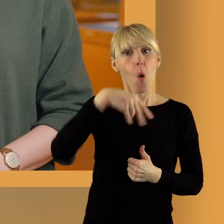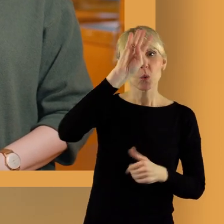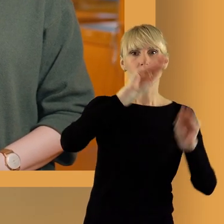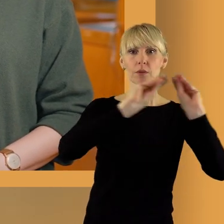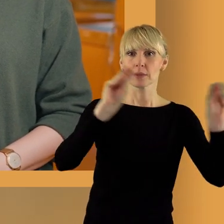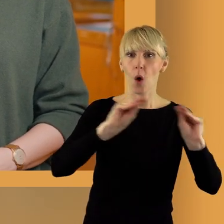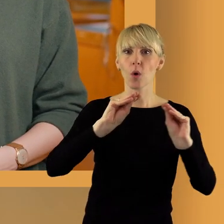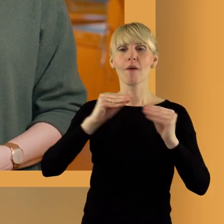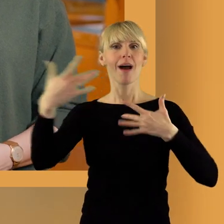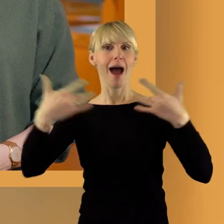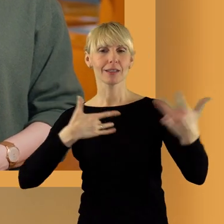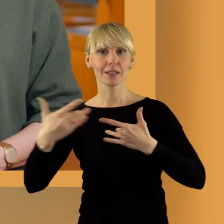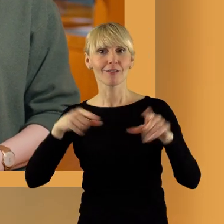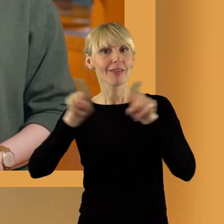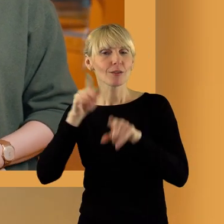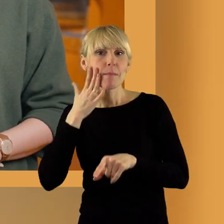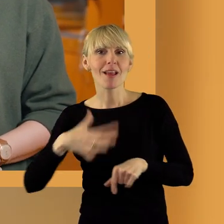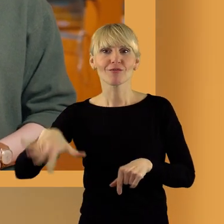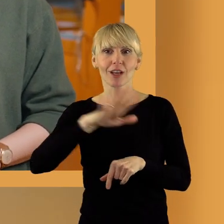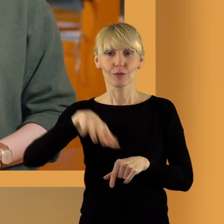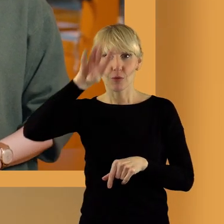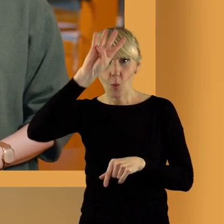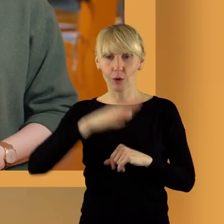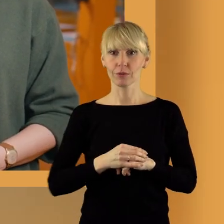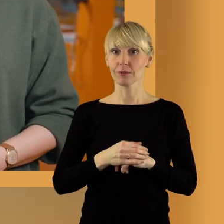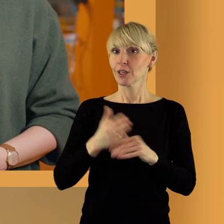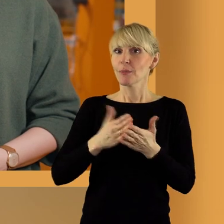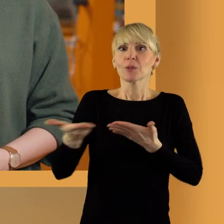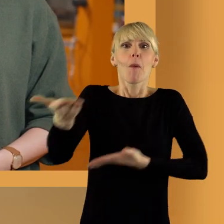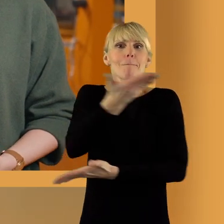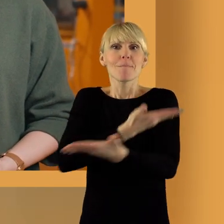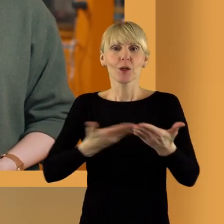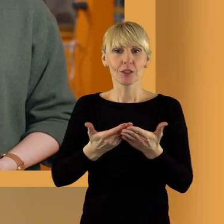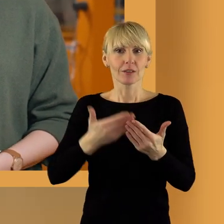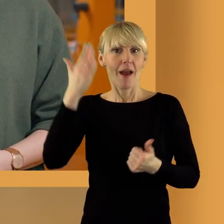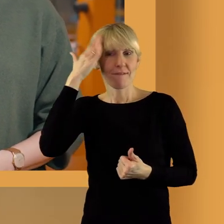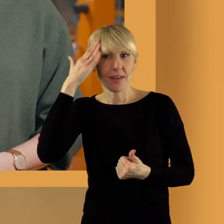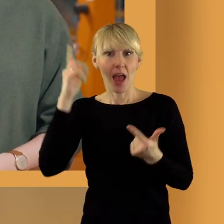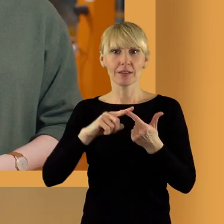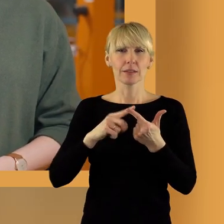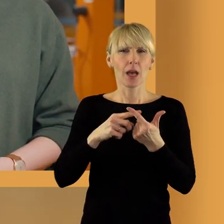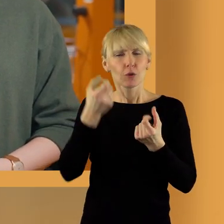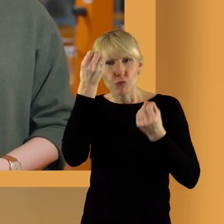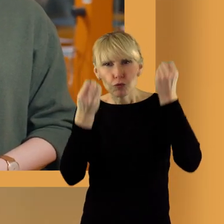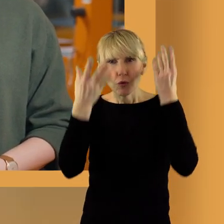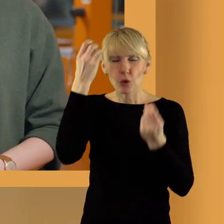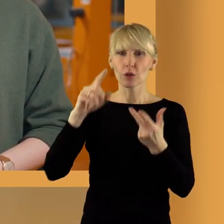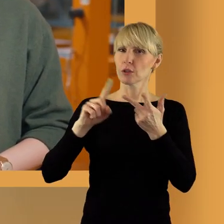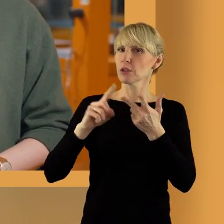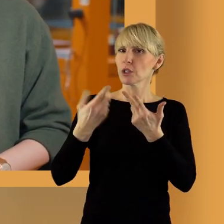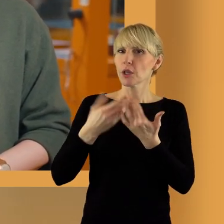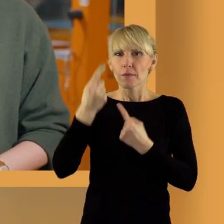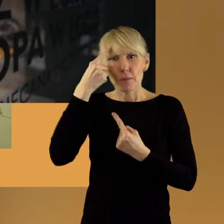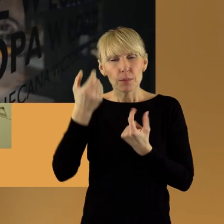naukowców, artystów i samych łodzian, aby podzielili się swoją wiedzą, twórczością i wspomnieniami dotyczącymi